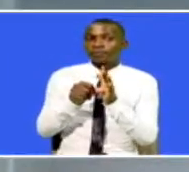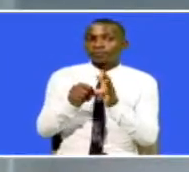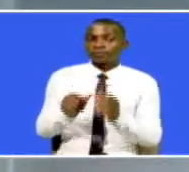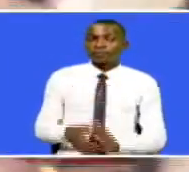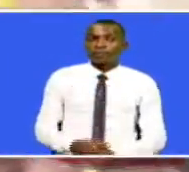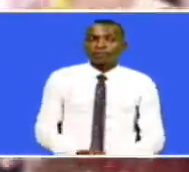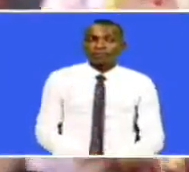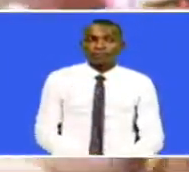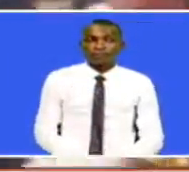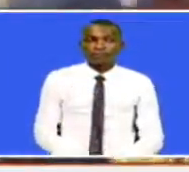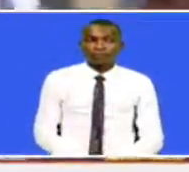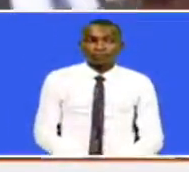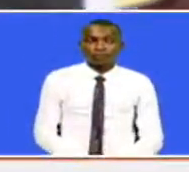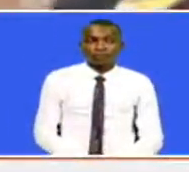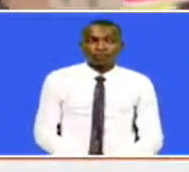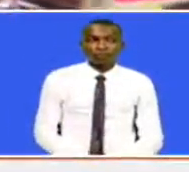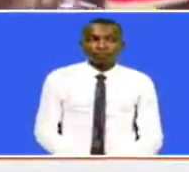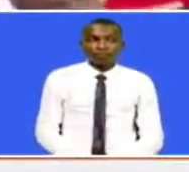zaidi.